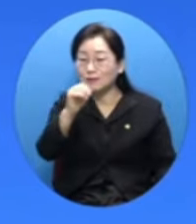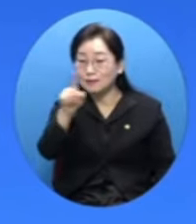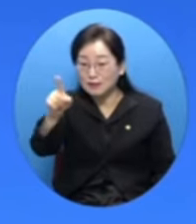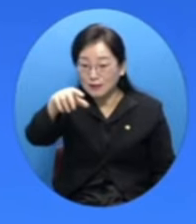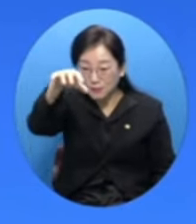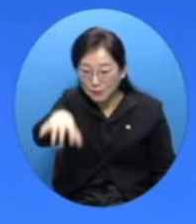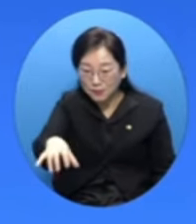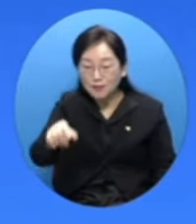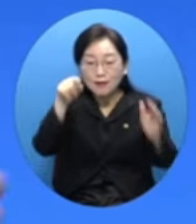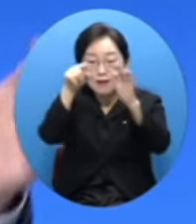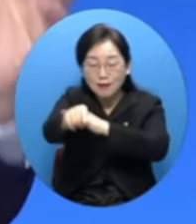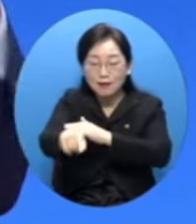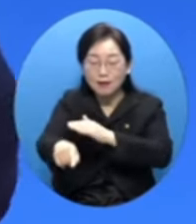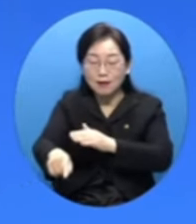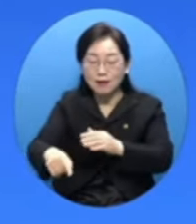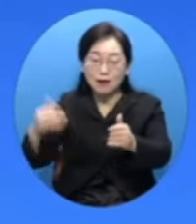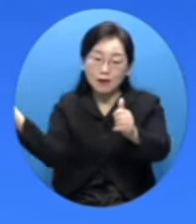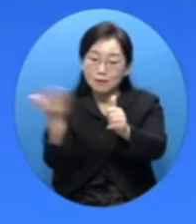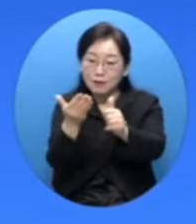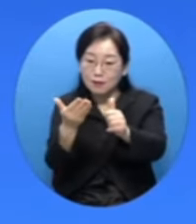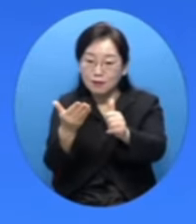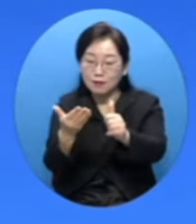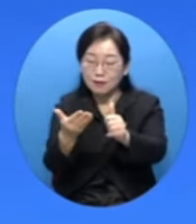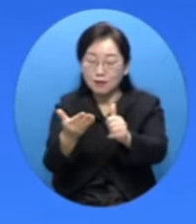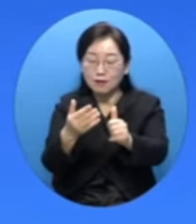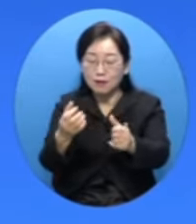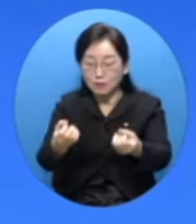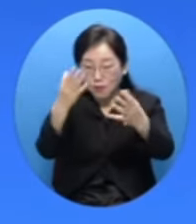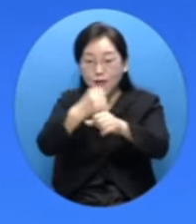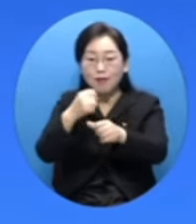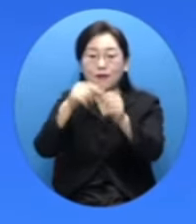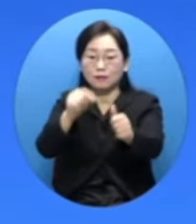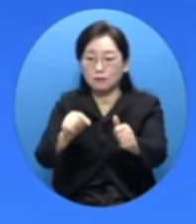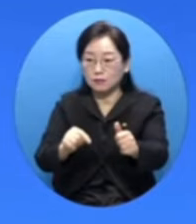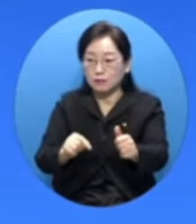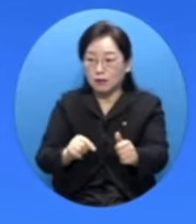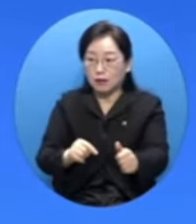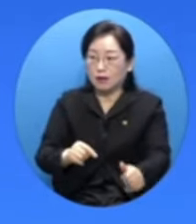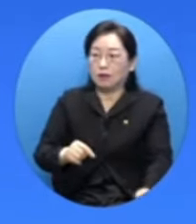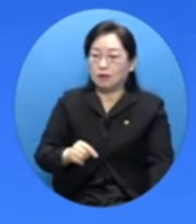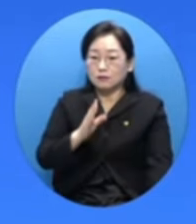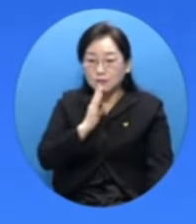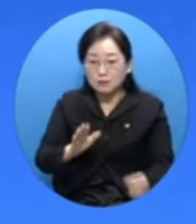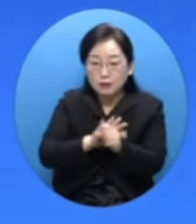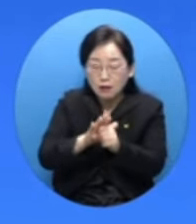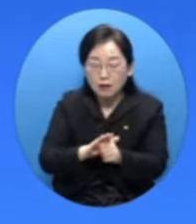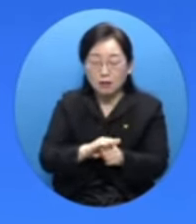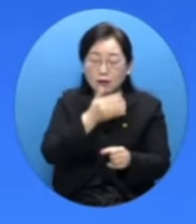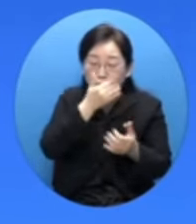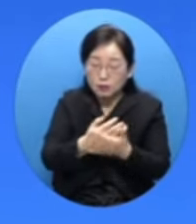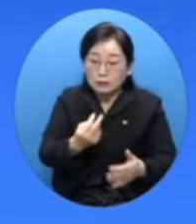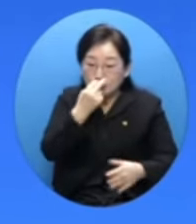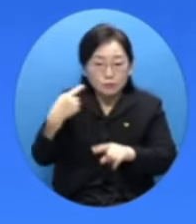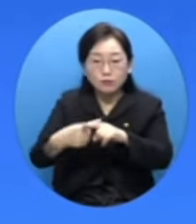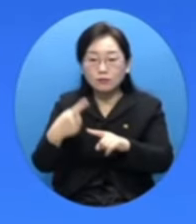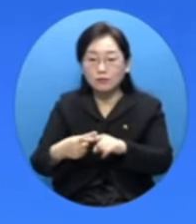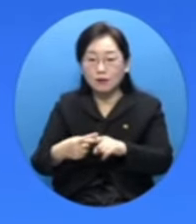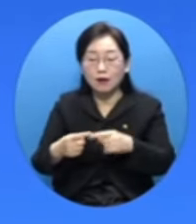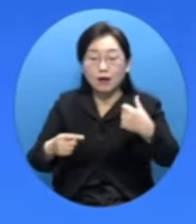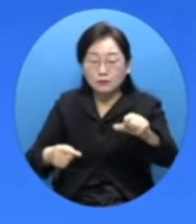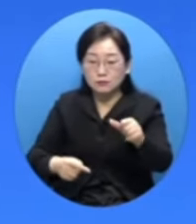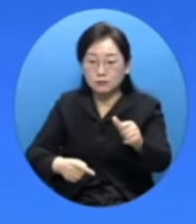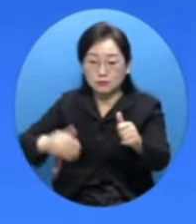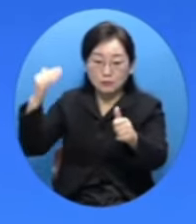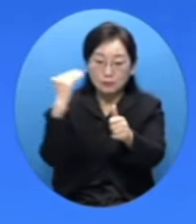드리라. 아브라함이 가장 소중히 여기고 가장 사랑하는 자기 생명과 같은 아들을